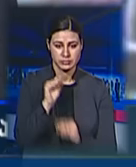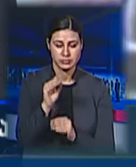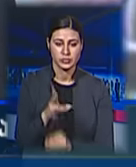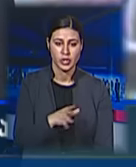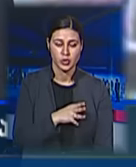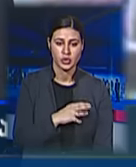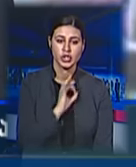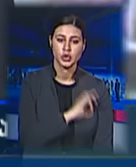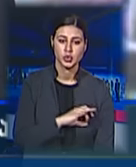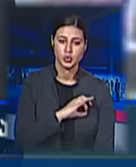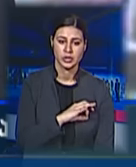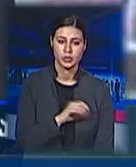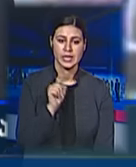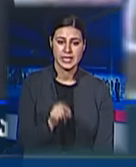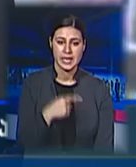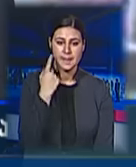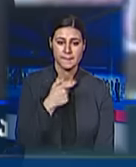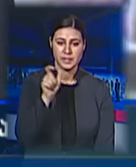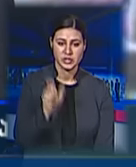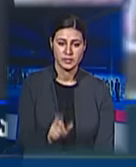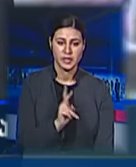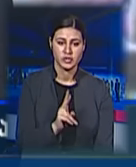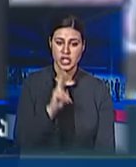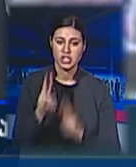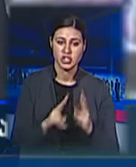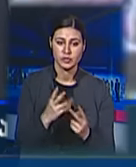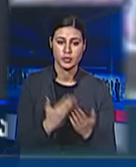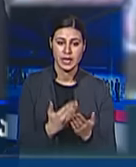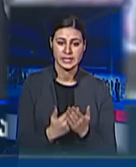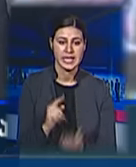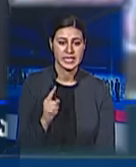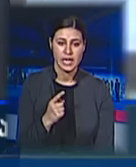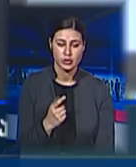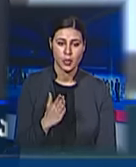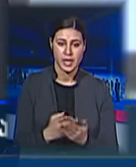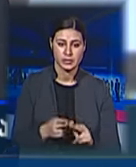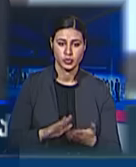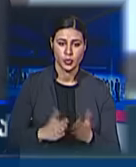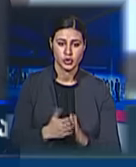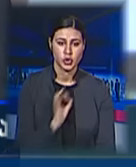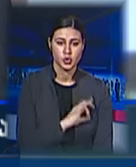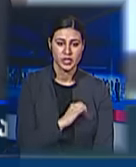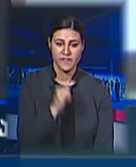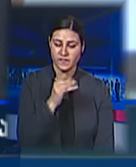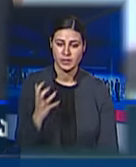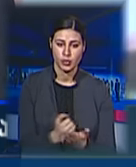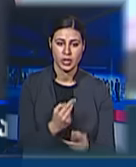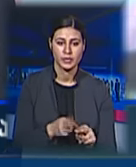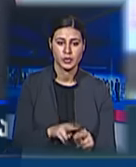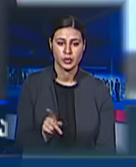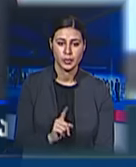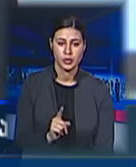რომ იურიდიულად იმ ფიზიკურმა პირებმა რომ იჩივონ სიტყვაზე, რომ აი რატო გვაგდებ ამ მდგომარეობაში, იურიდიულად ვერ მოიგებენ, იმიტომ